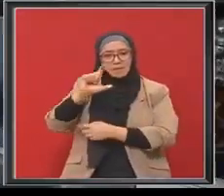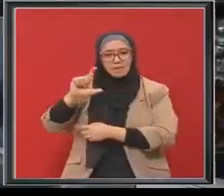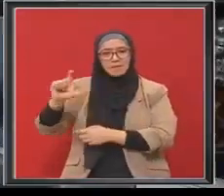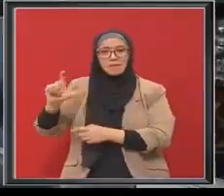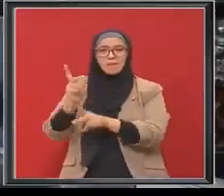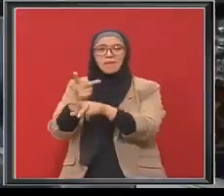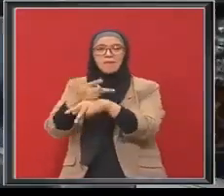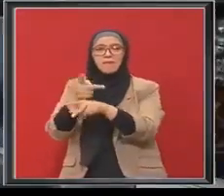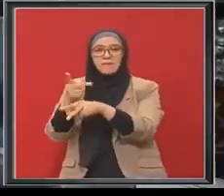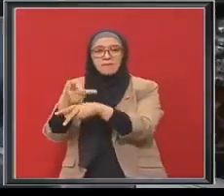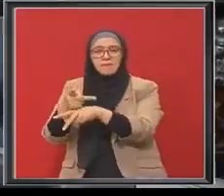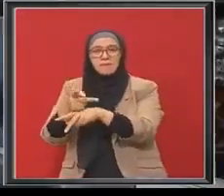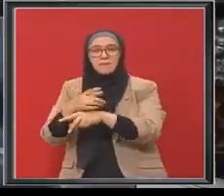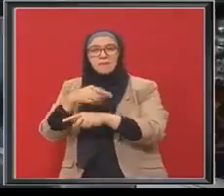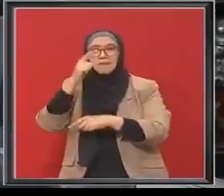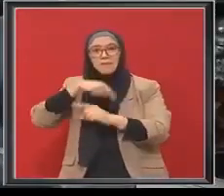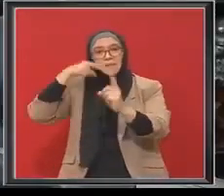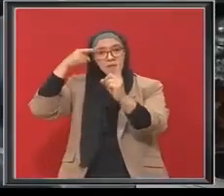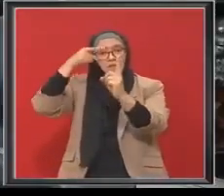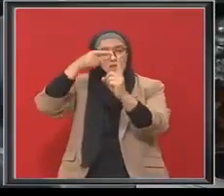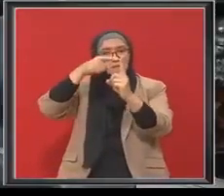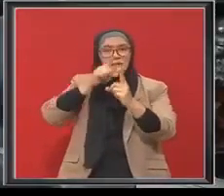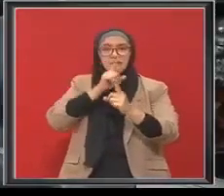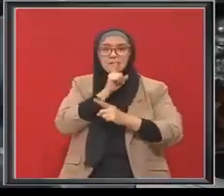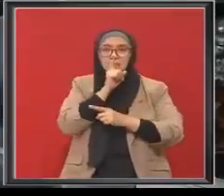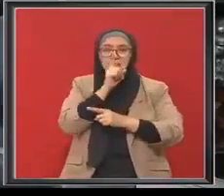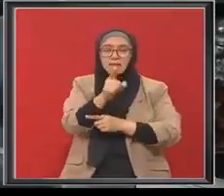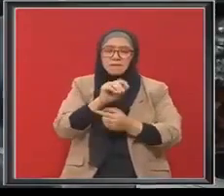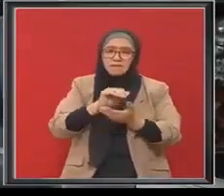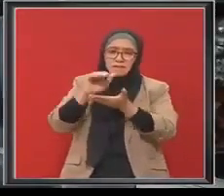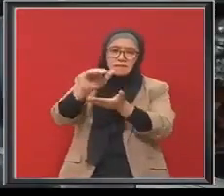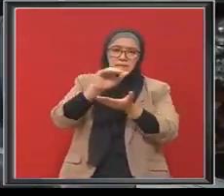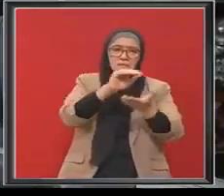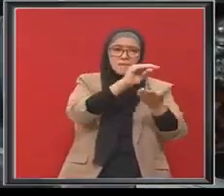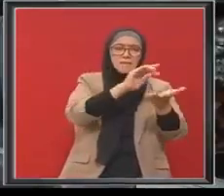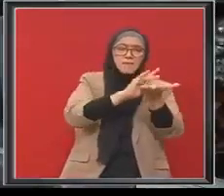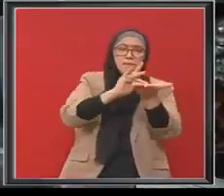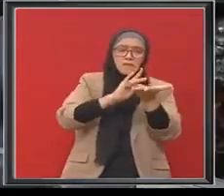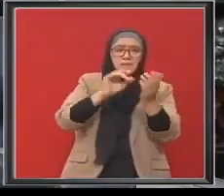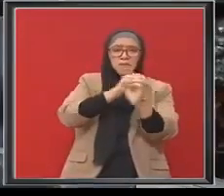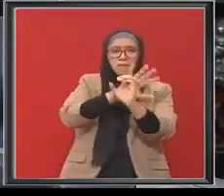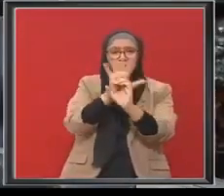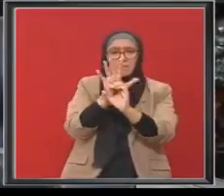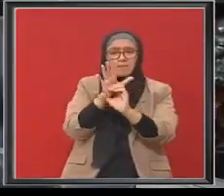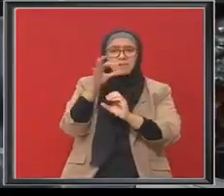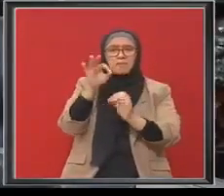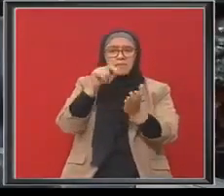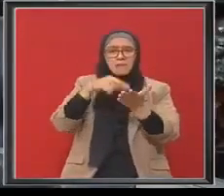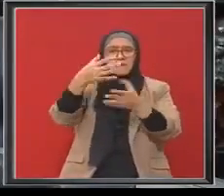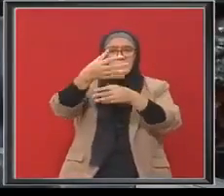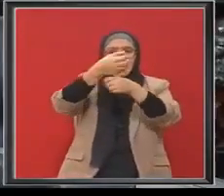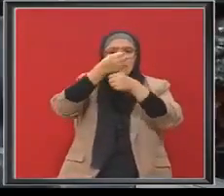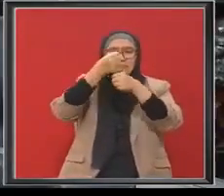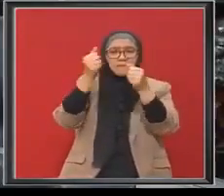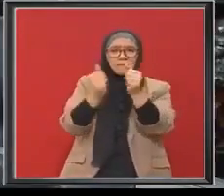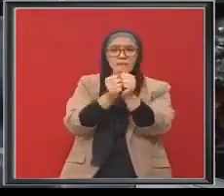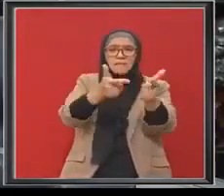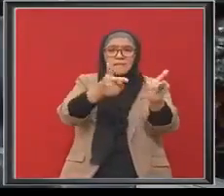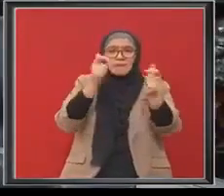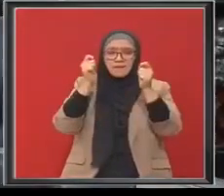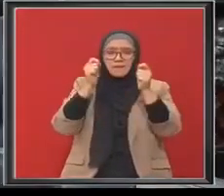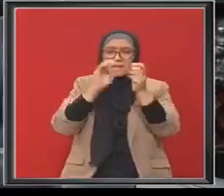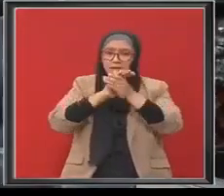hai bagi tujuan penyelarasan dalam memastikan bakalan bexin komik 19 diperoleh dengan segera selamat dan sempurna